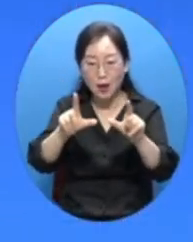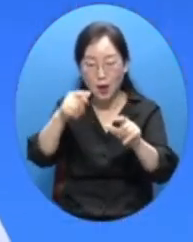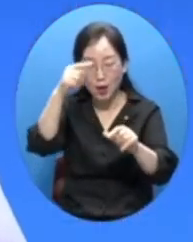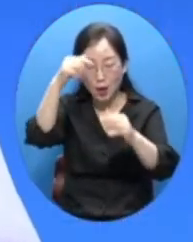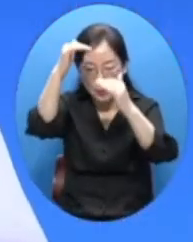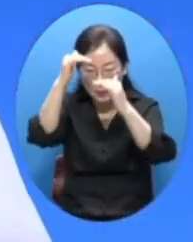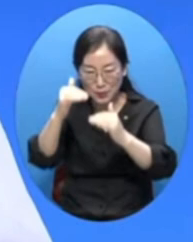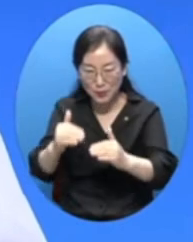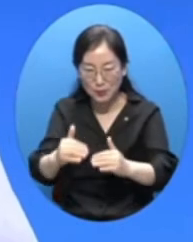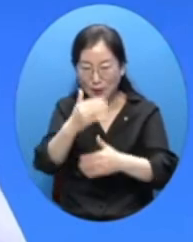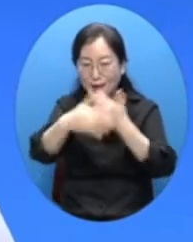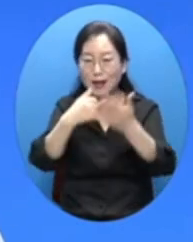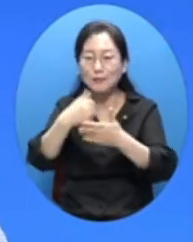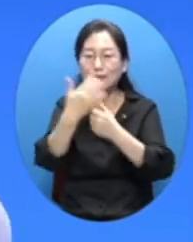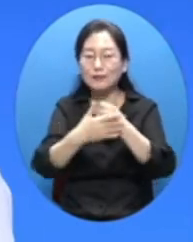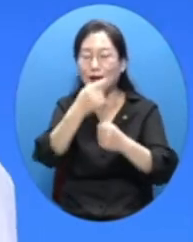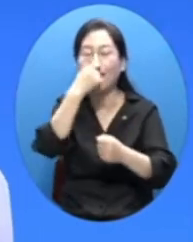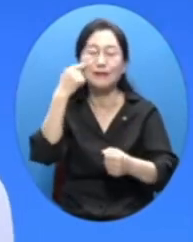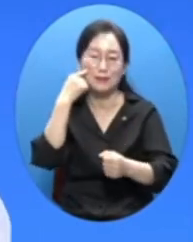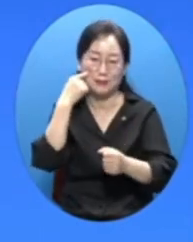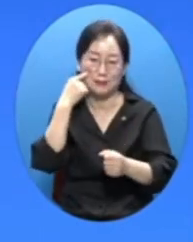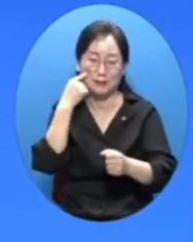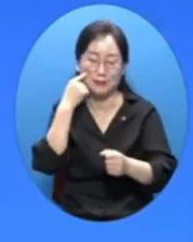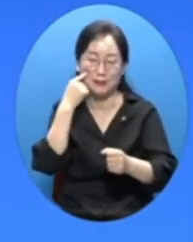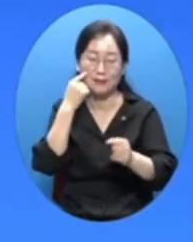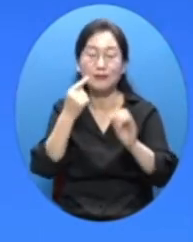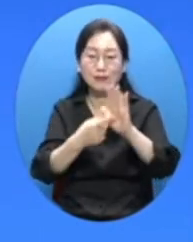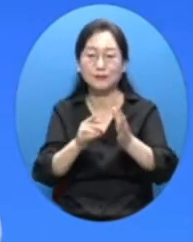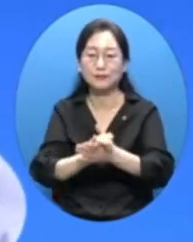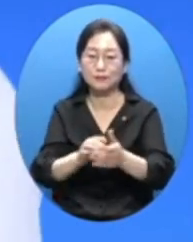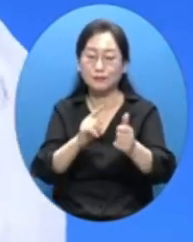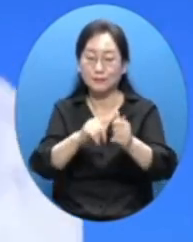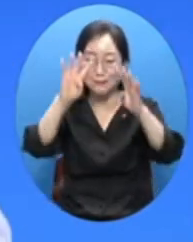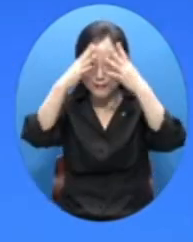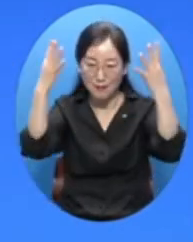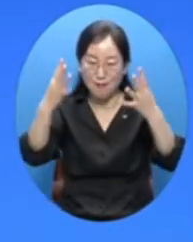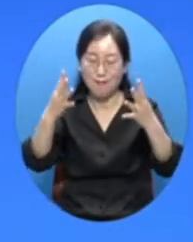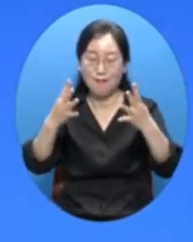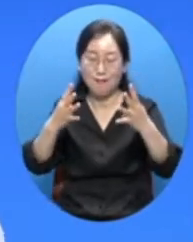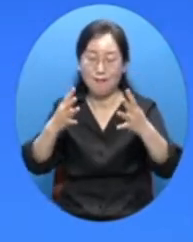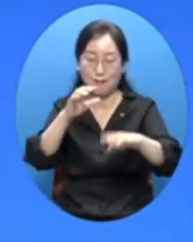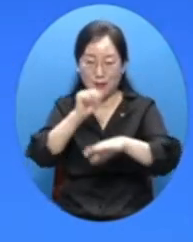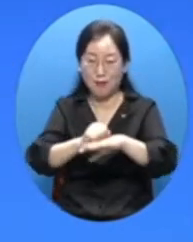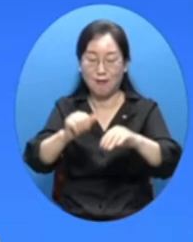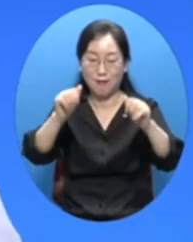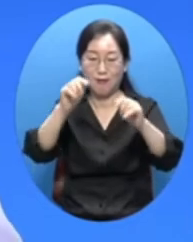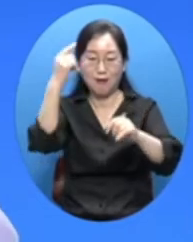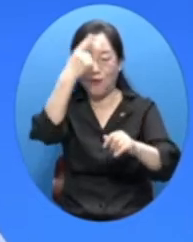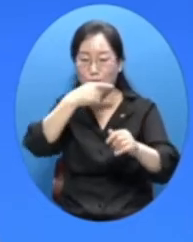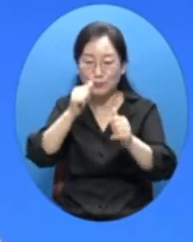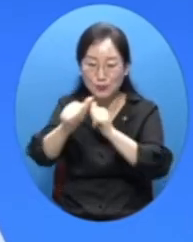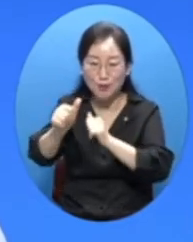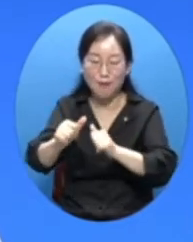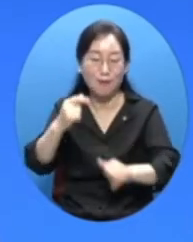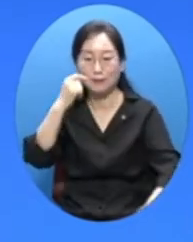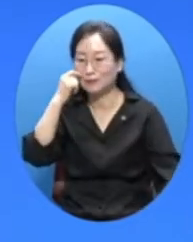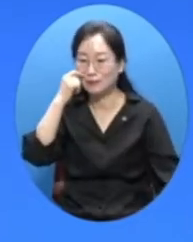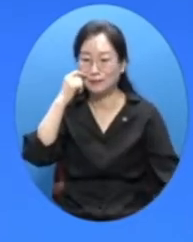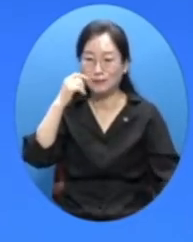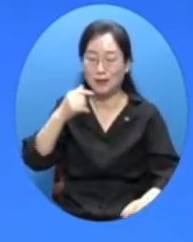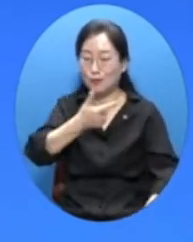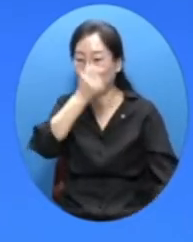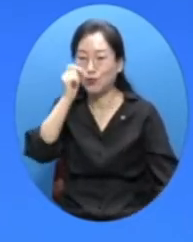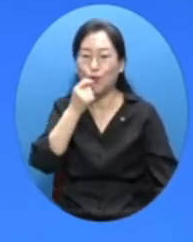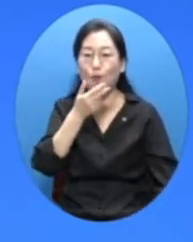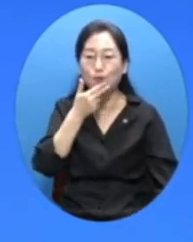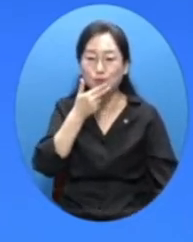은혜를 받는가를 간증하고 있습니다. 대학교 4학년 때가 잘 나가는 삶을 살았어요. 얼굴도 장세하게 꼈죠. 인기도 많았죠. 뭐 못하는 부족함이 없이